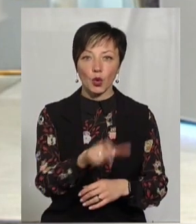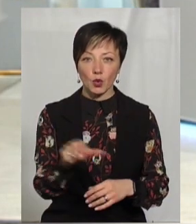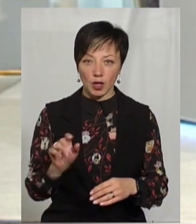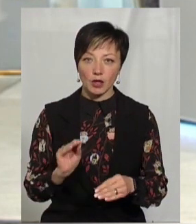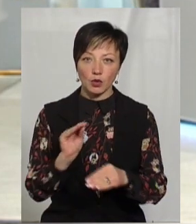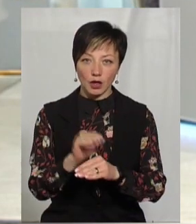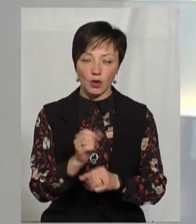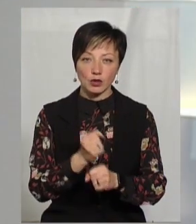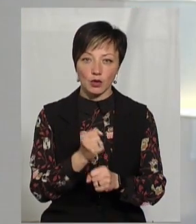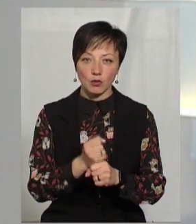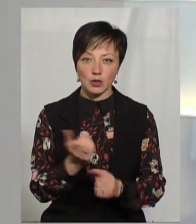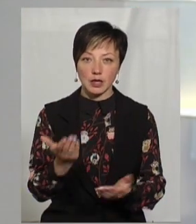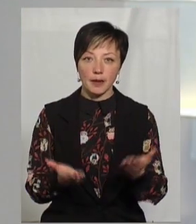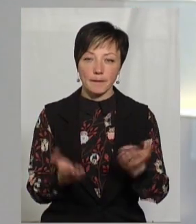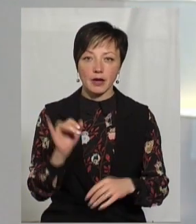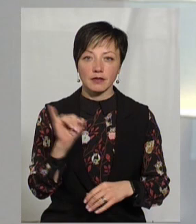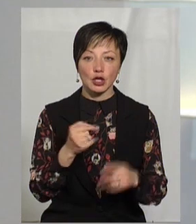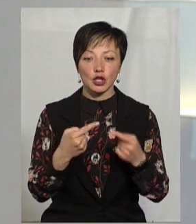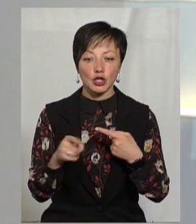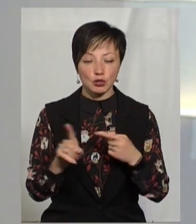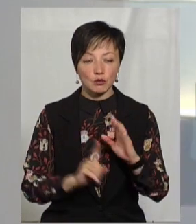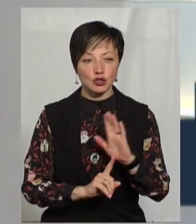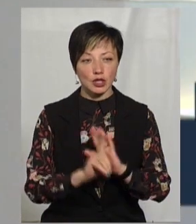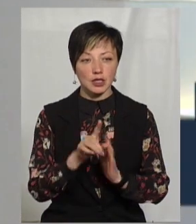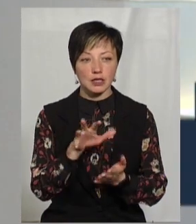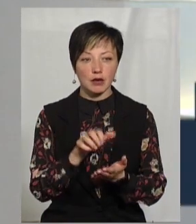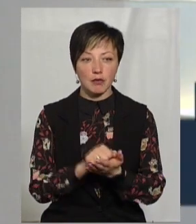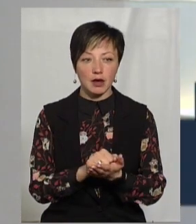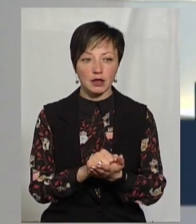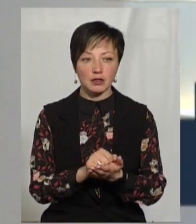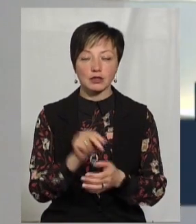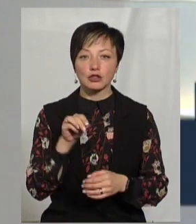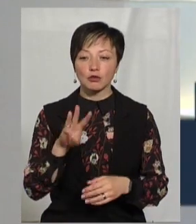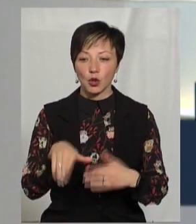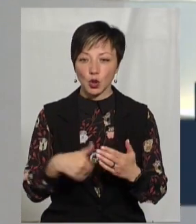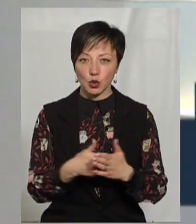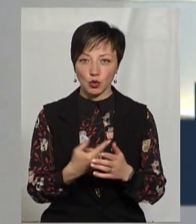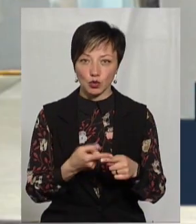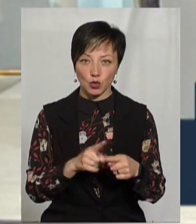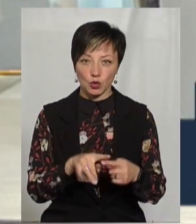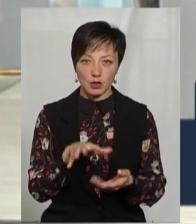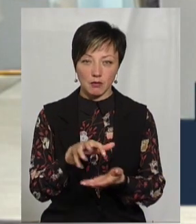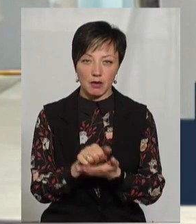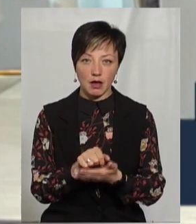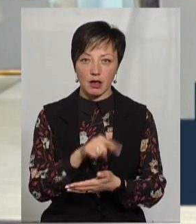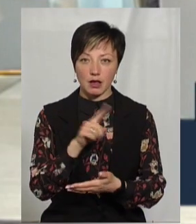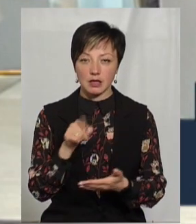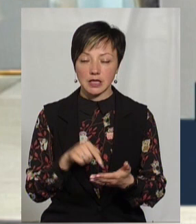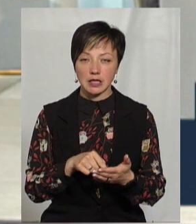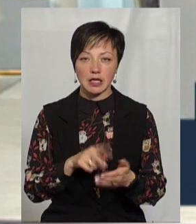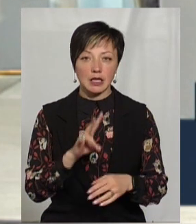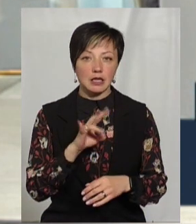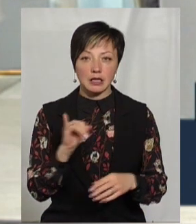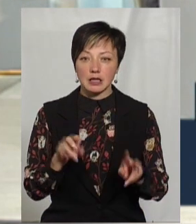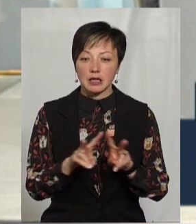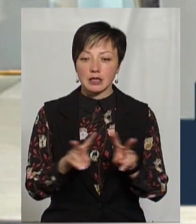додалося роботи, і іншим ви почали чимось займатися, чим ніж до цього ви займалися? Ні, так